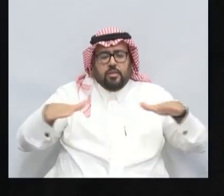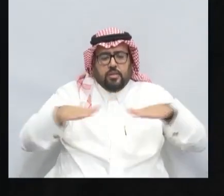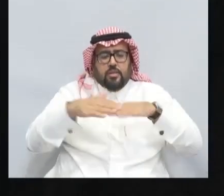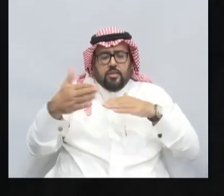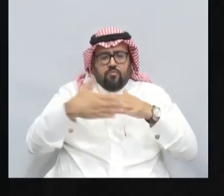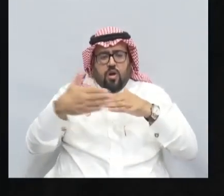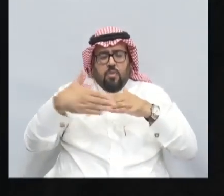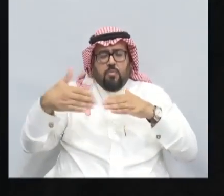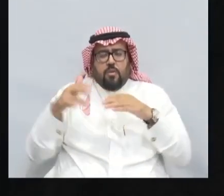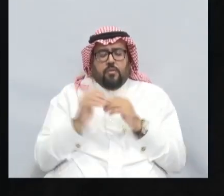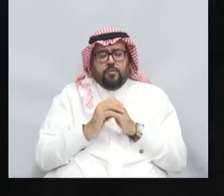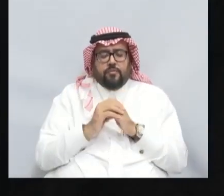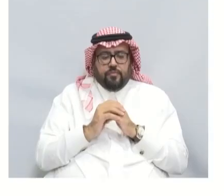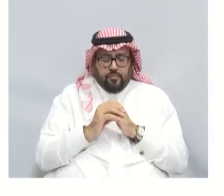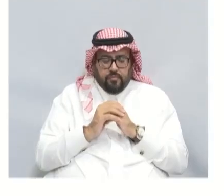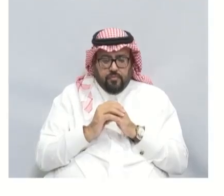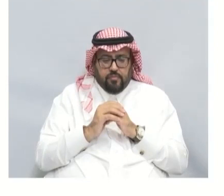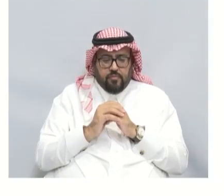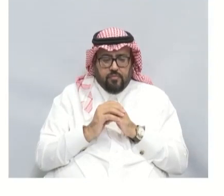طبقات متتالية أو متتابعة،